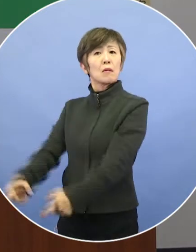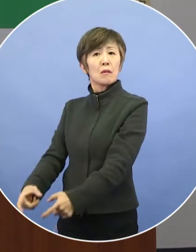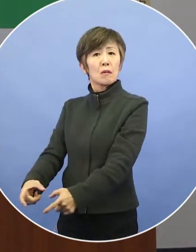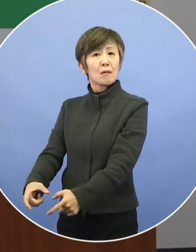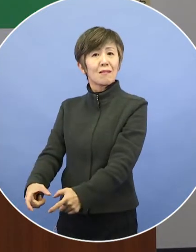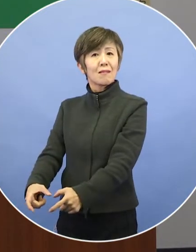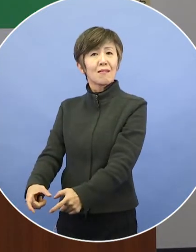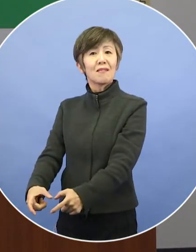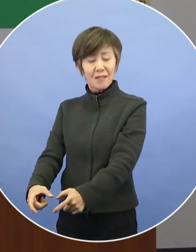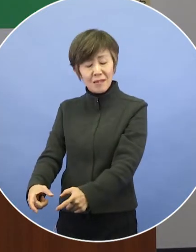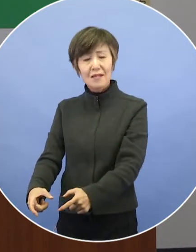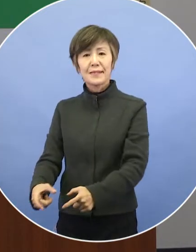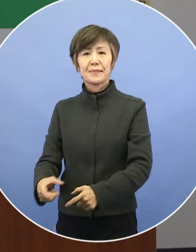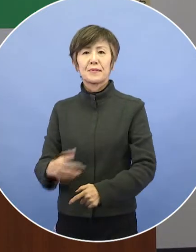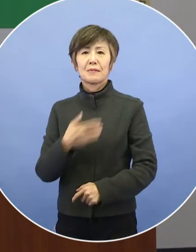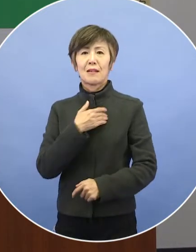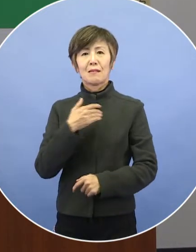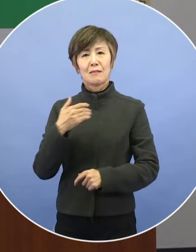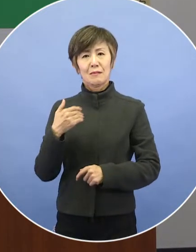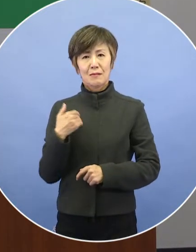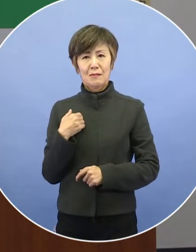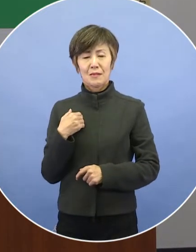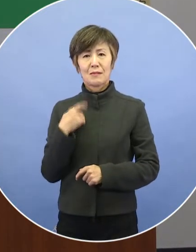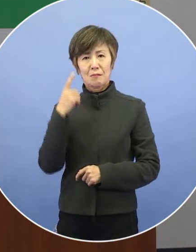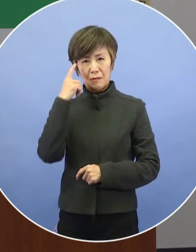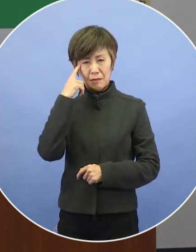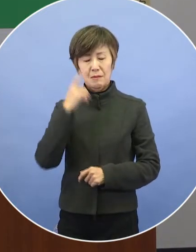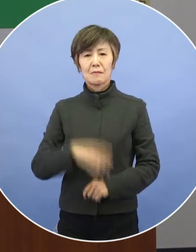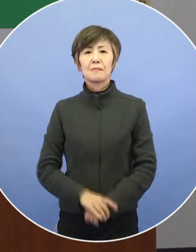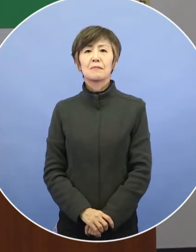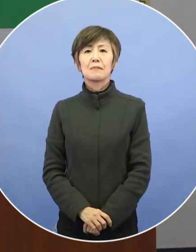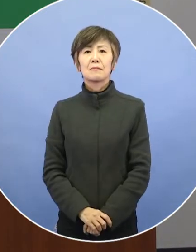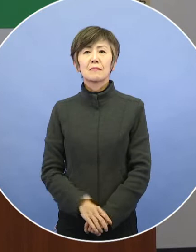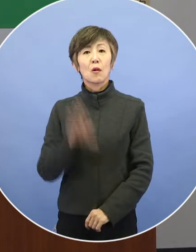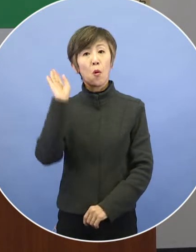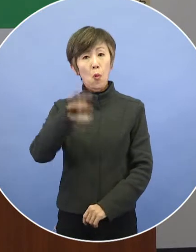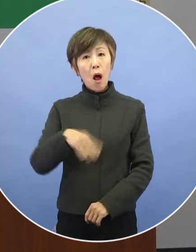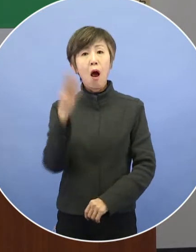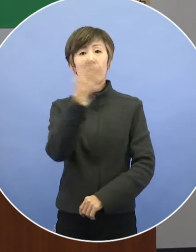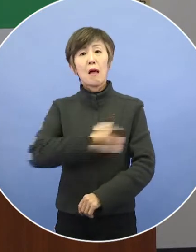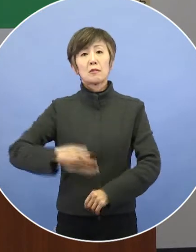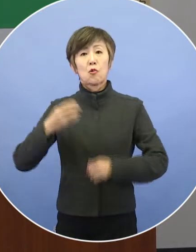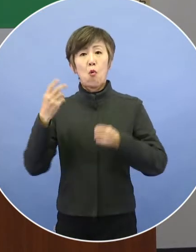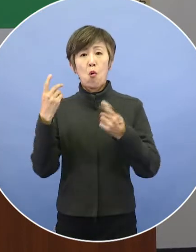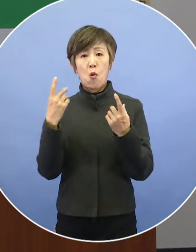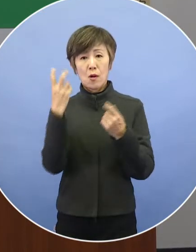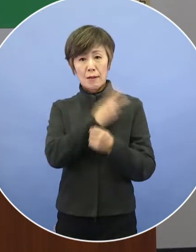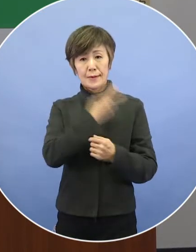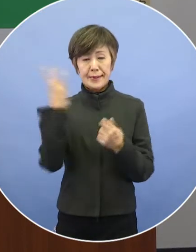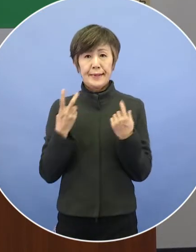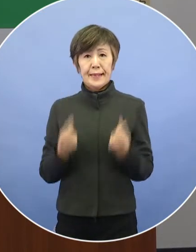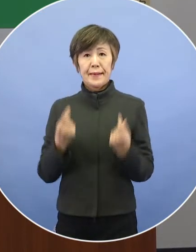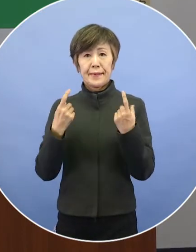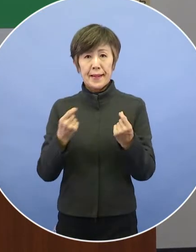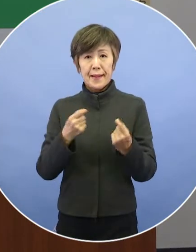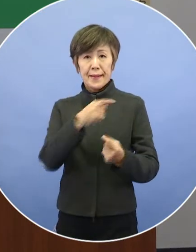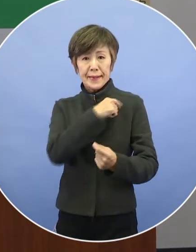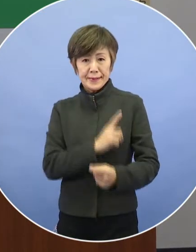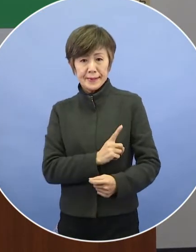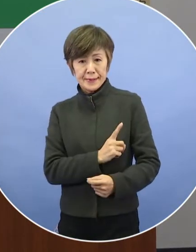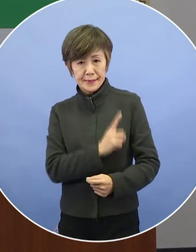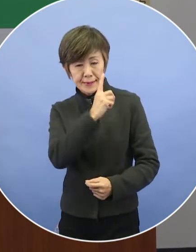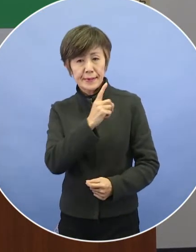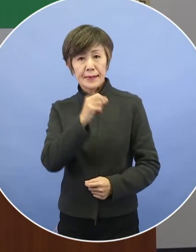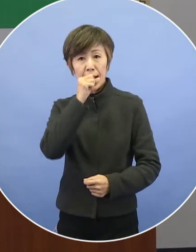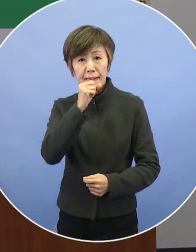人がいなければマスク外していいんじゃないかということでございますあとは体調管理の徹底ということでやはり熱